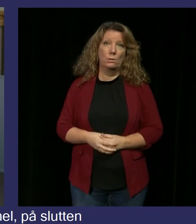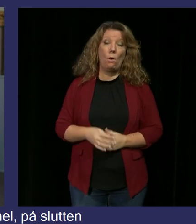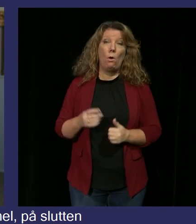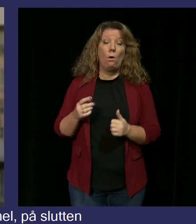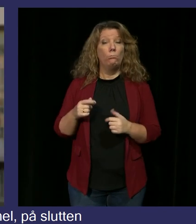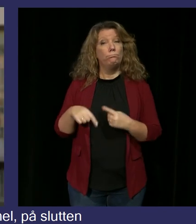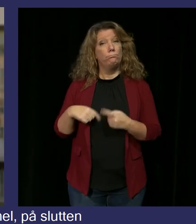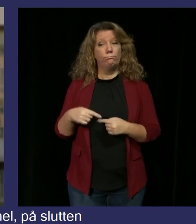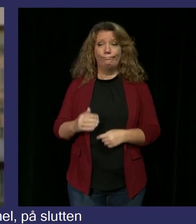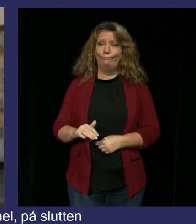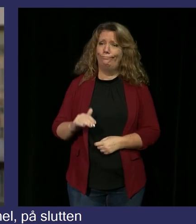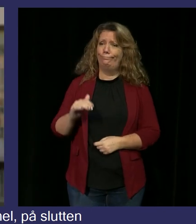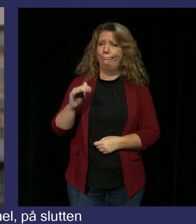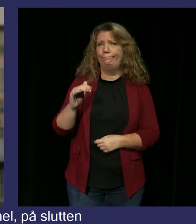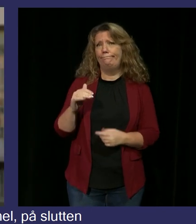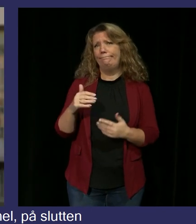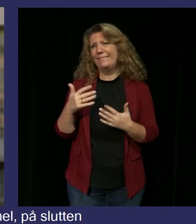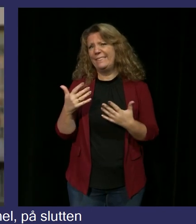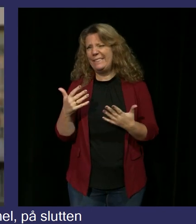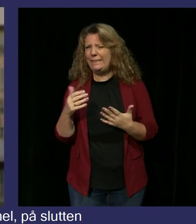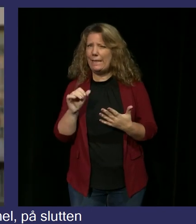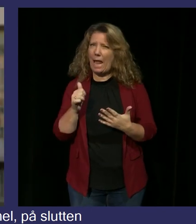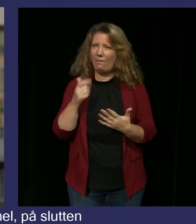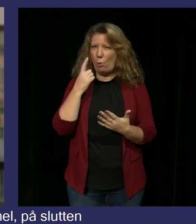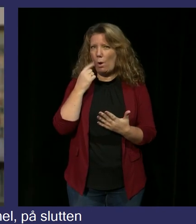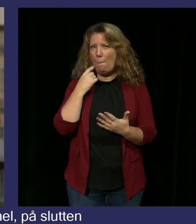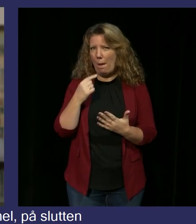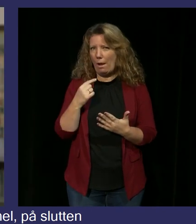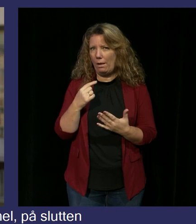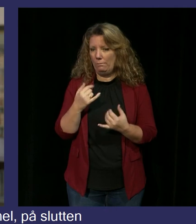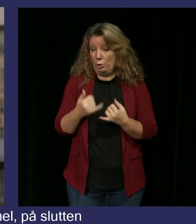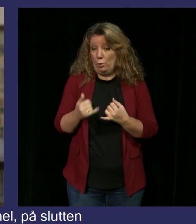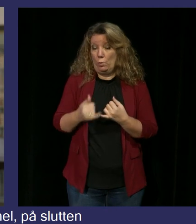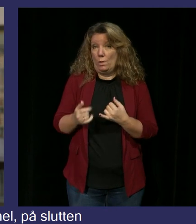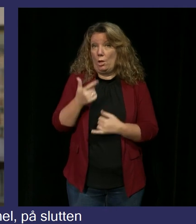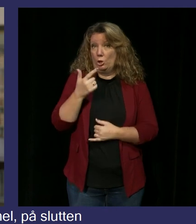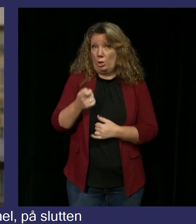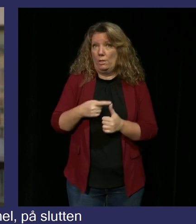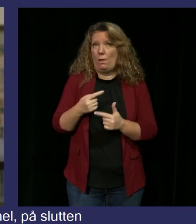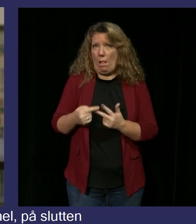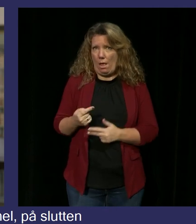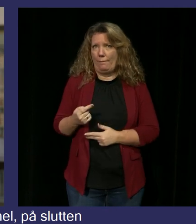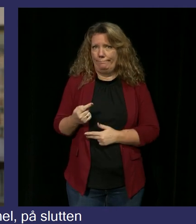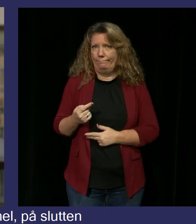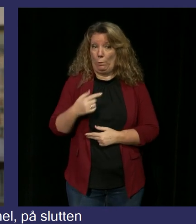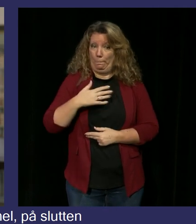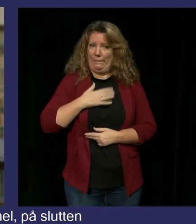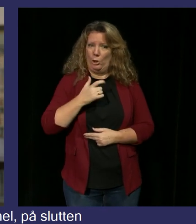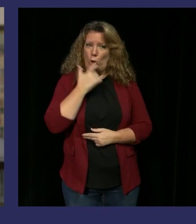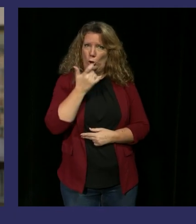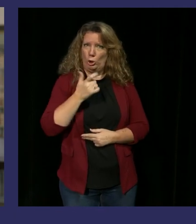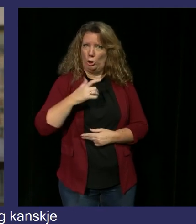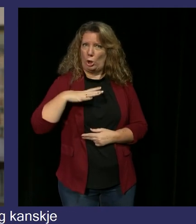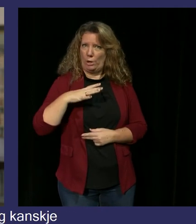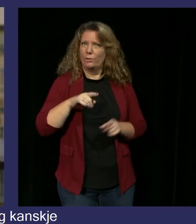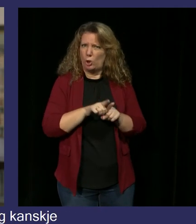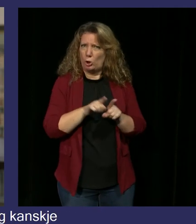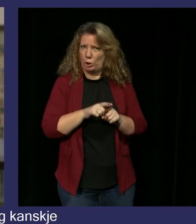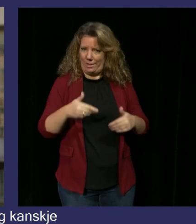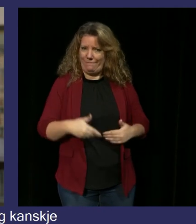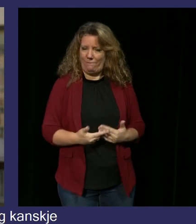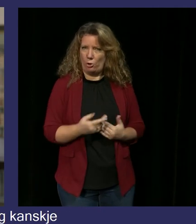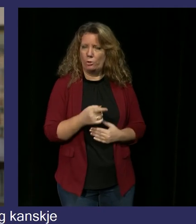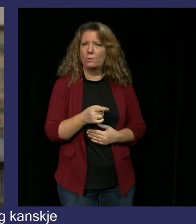jeg var sånn 10-11 år gammel, på slutten av 70-tallet, da den yngste søstra mi ble født, da